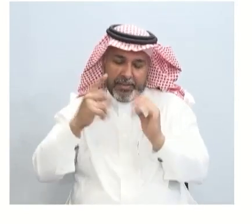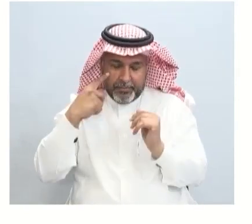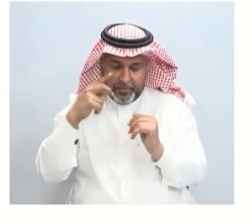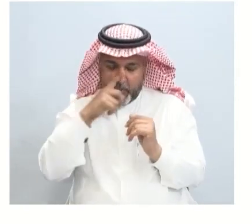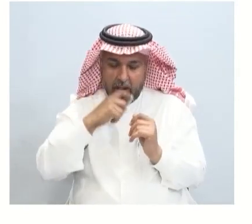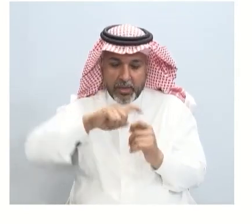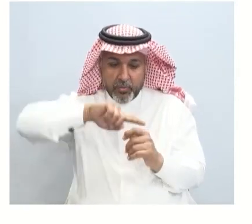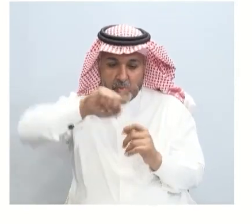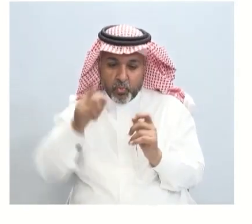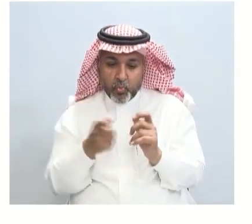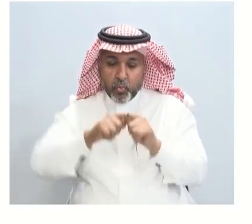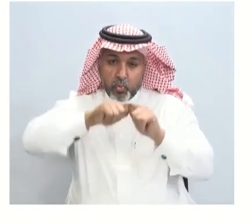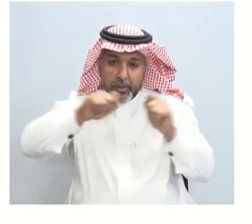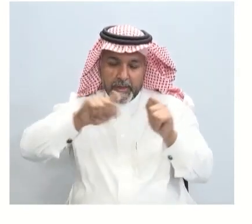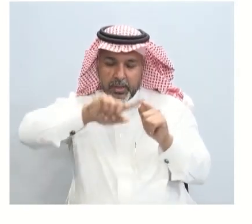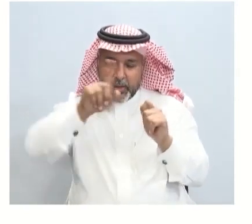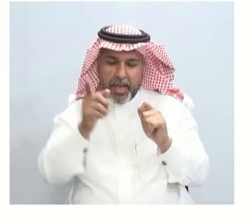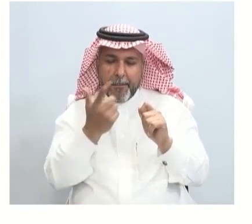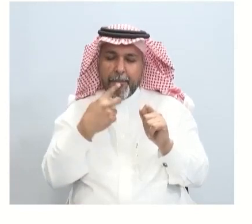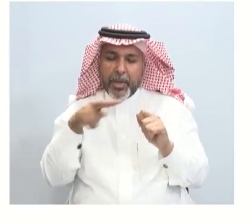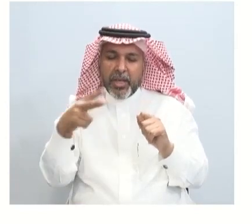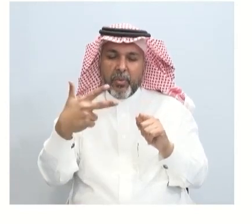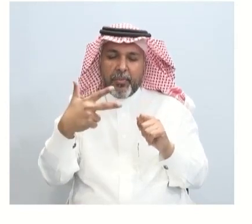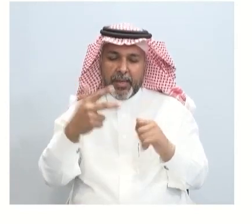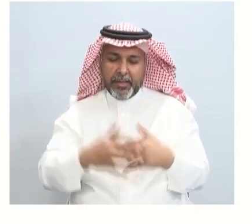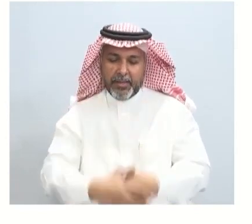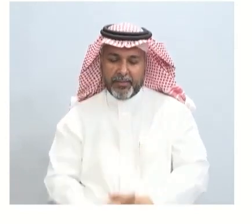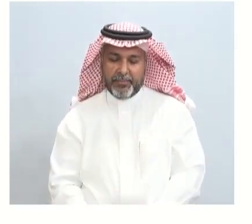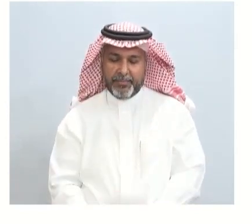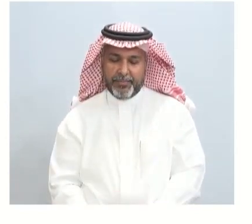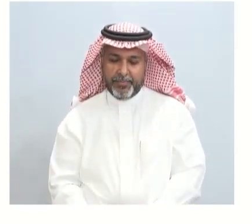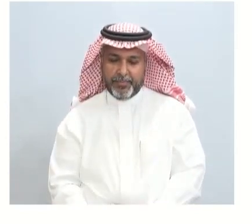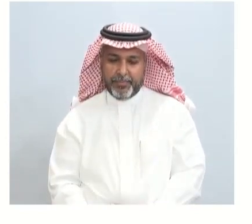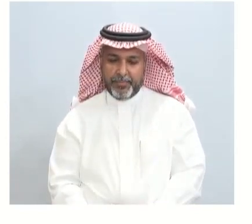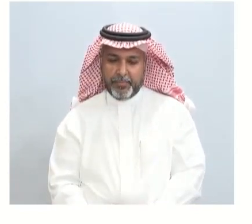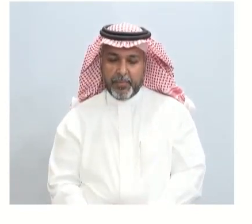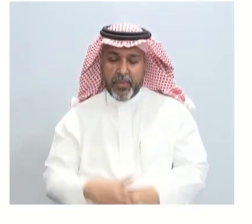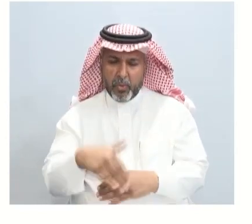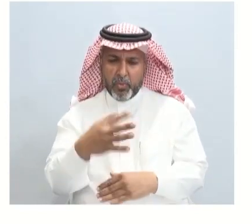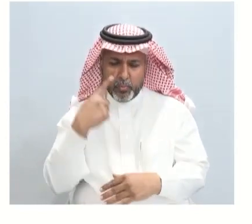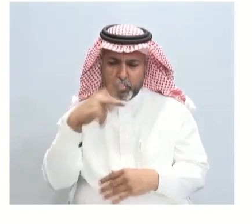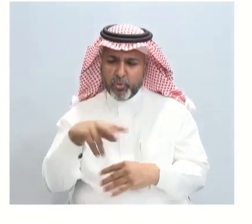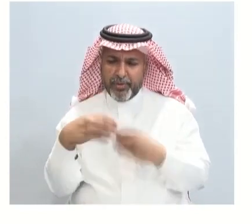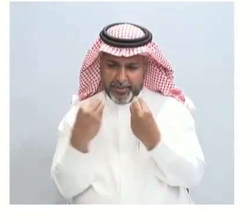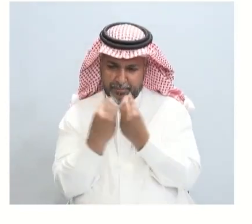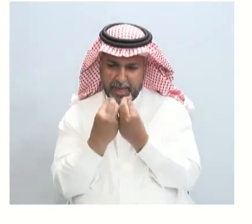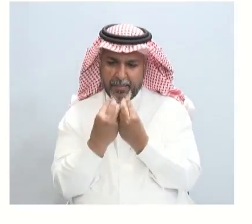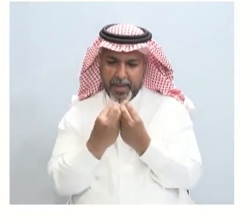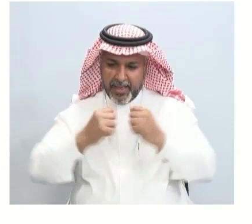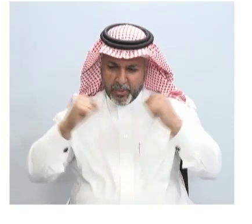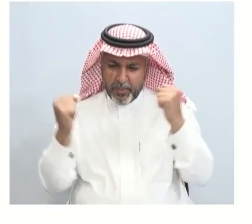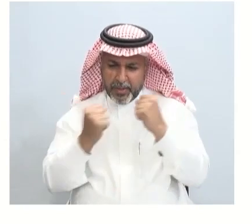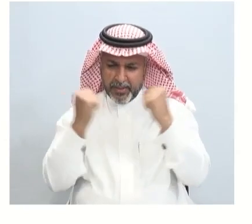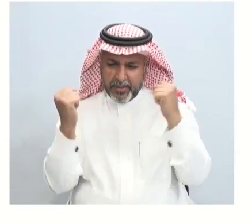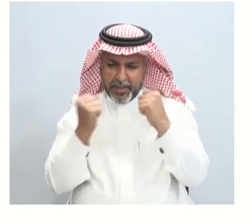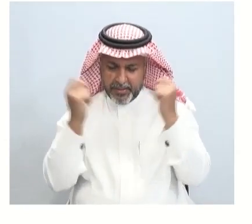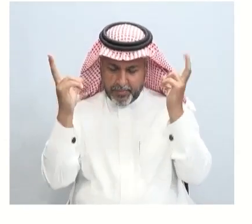احنا لاحظنا ان الساعه ما تعرفت عندنا الا في الساين والكوساين اما التان والكوت فسعت غير معرفه طول الدوره